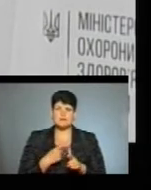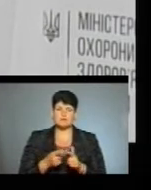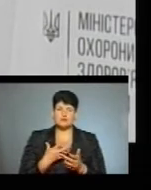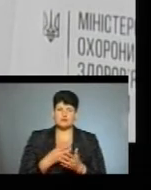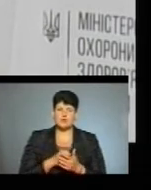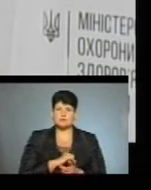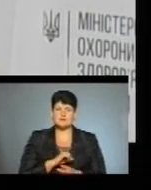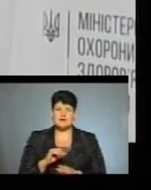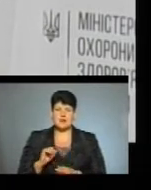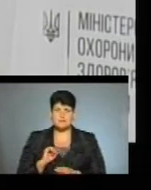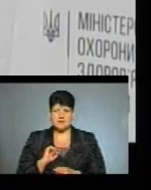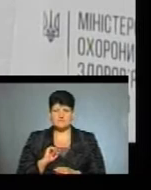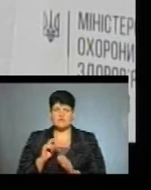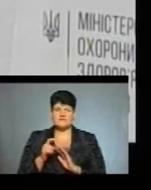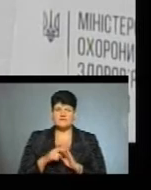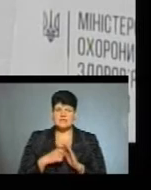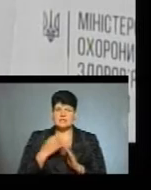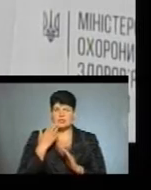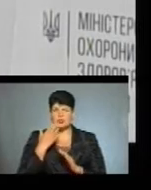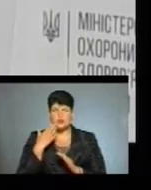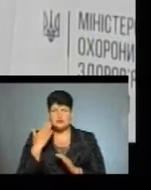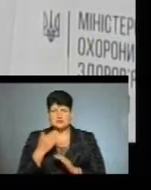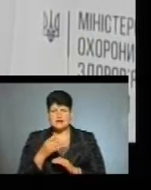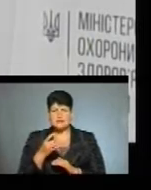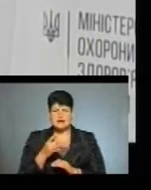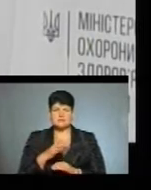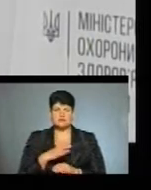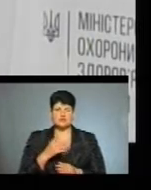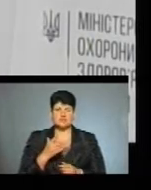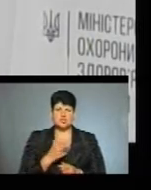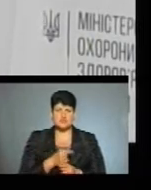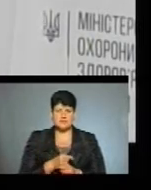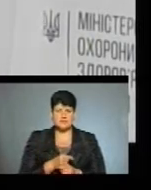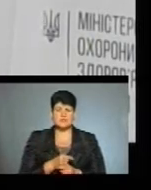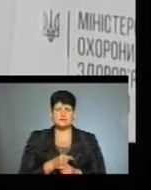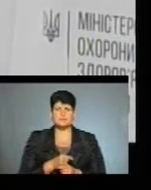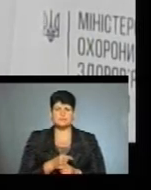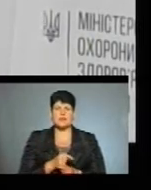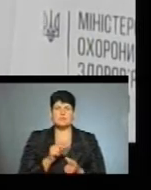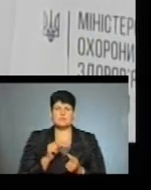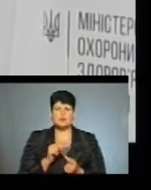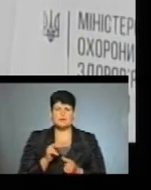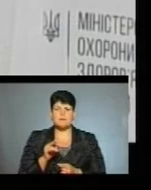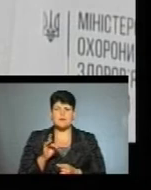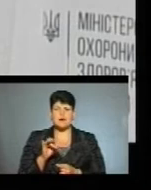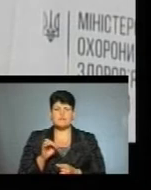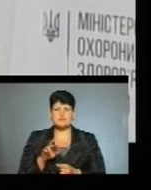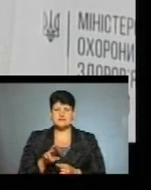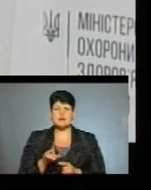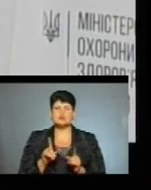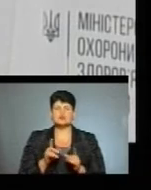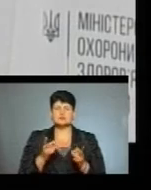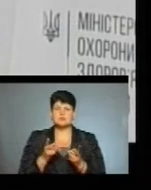терапевтом, знати, коли останній раз ви були щеплені проти дифтерії, проти правця, і як потрібно, щоб